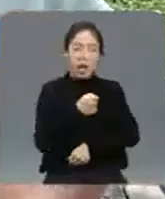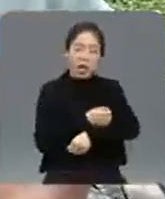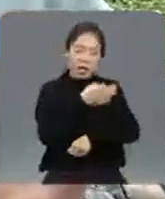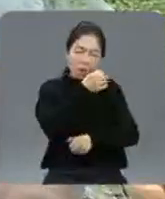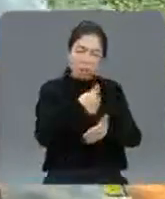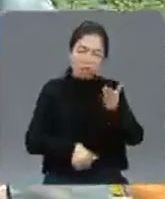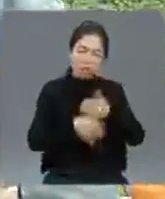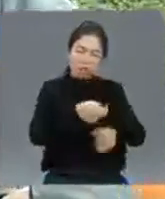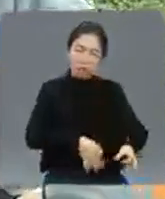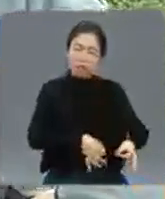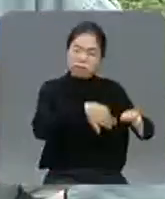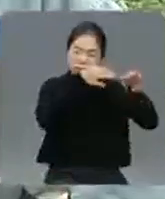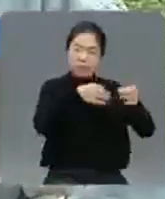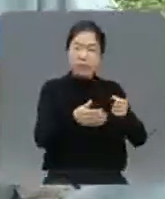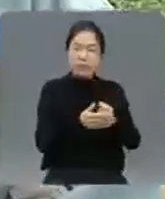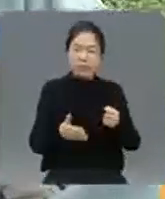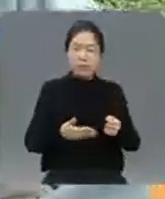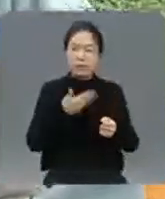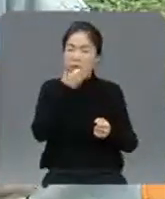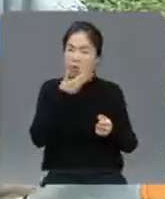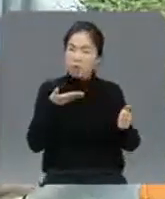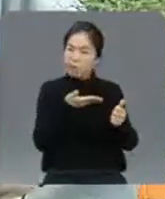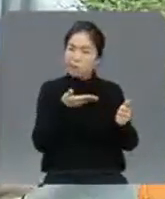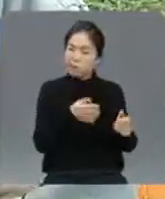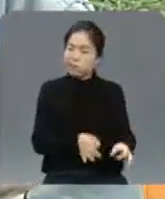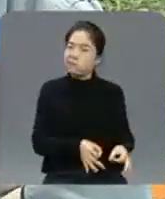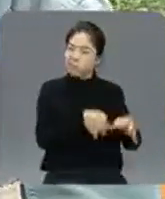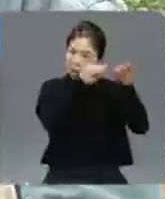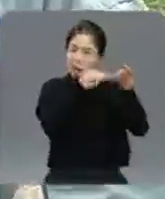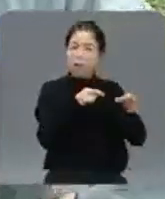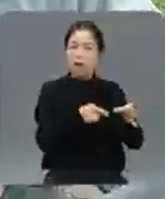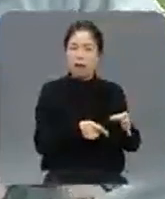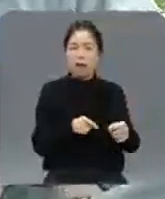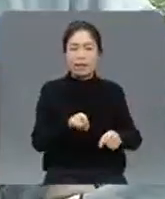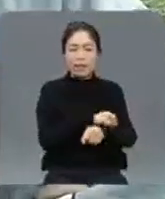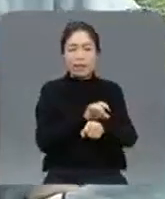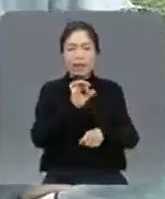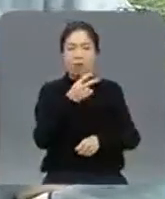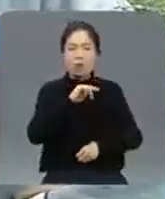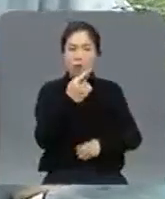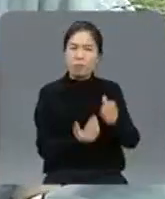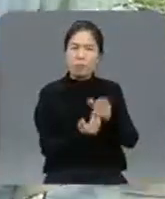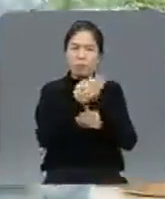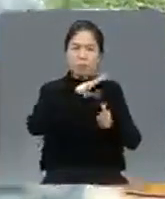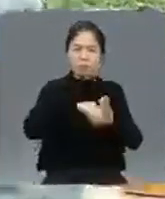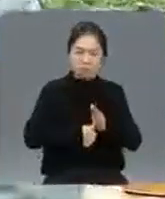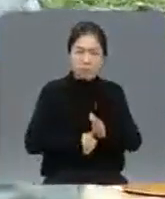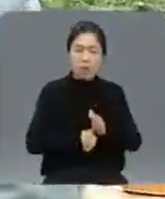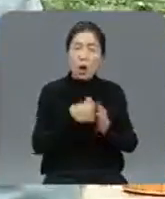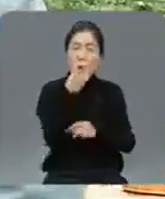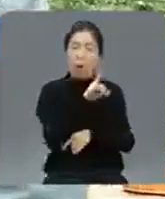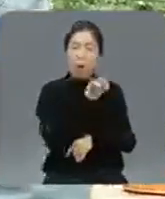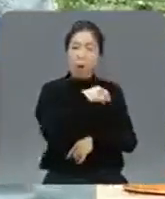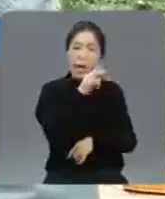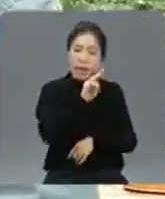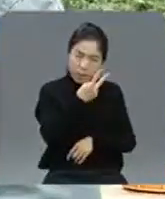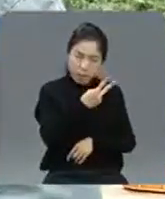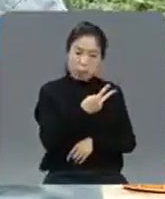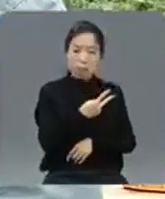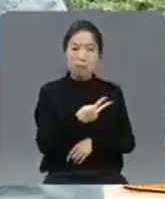계속 늘어나니까 비료가 제일 많이 올랐어요 특히나 그때 요소의 사태 때 비료가